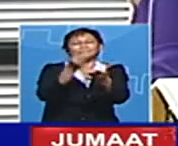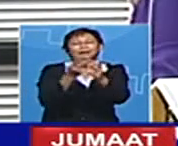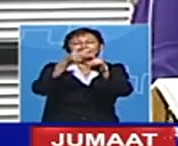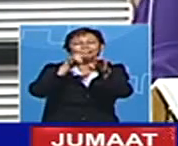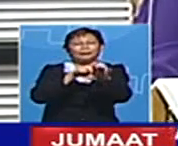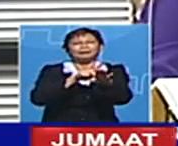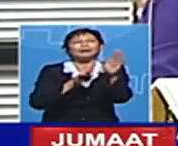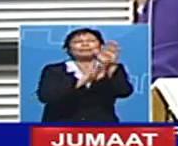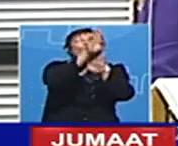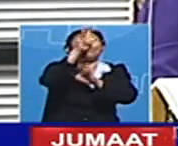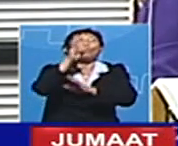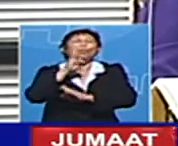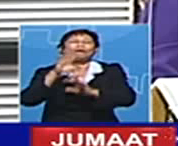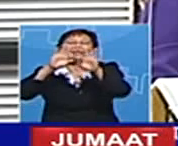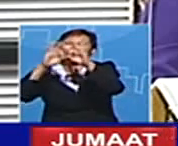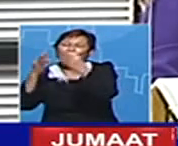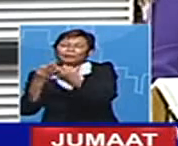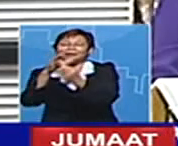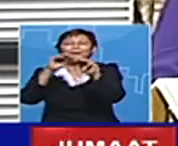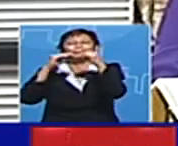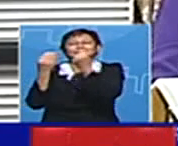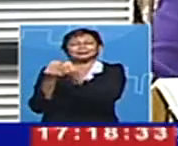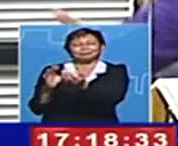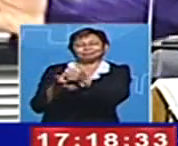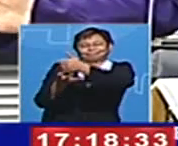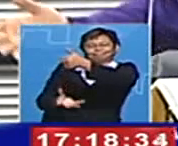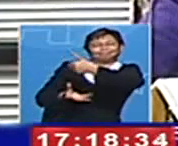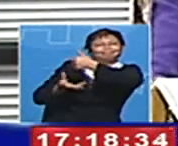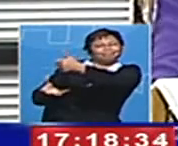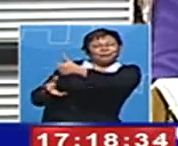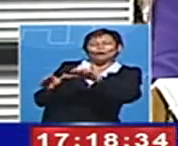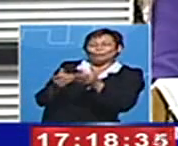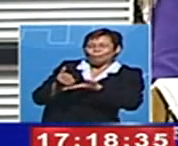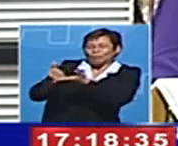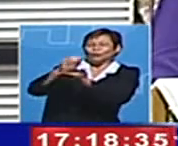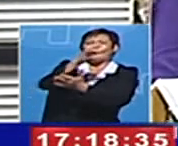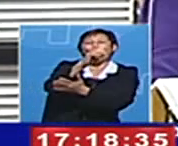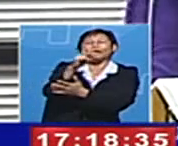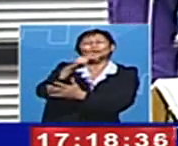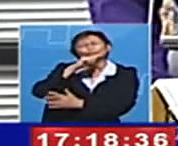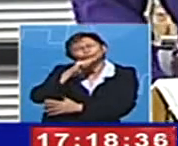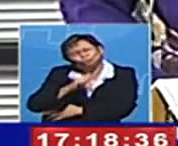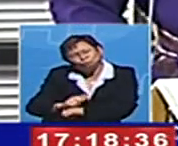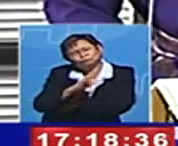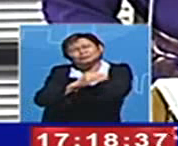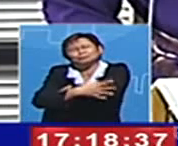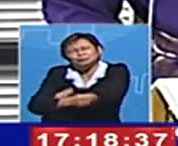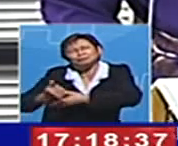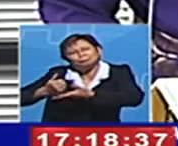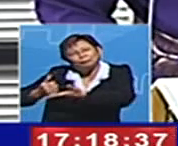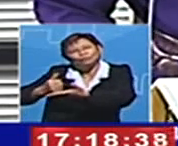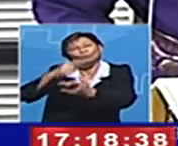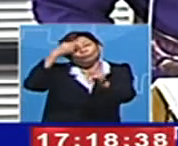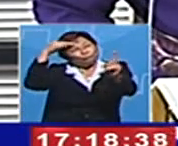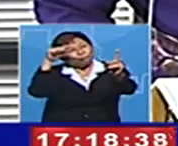kementerian pembangunan wanita keluarga dan masyarakat untuk membantu golongan Oku warga emas dan keluarga miskin untuk